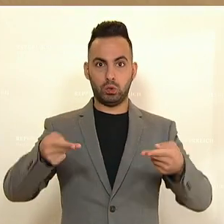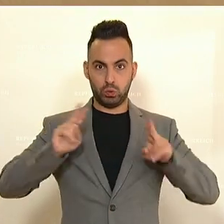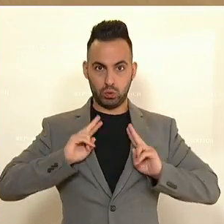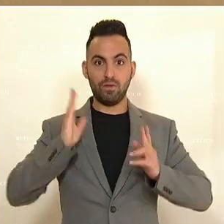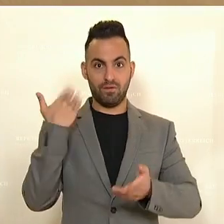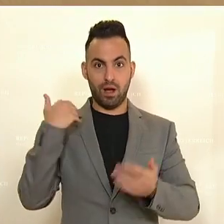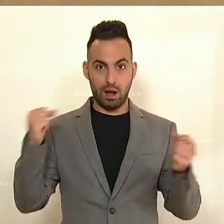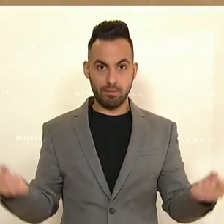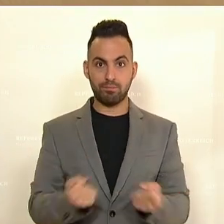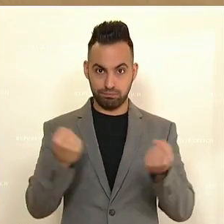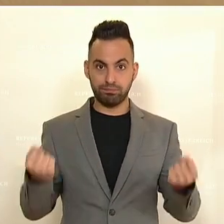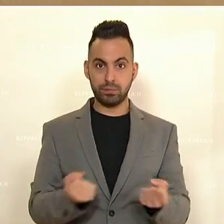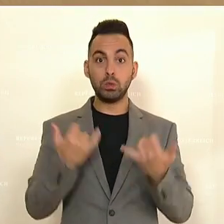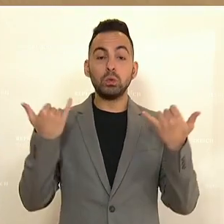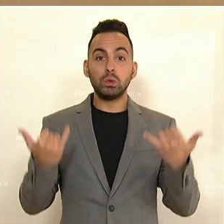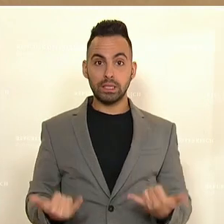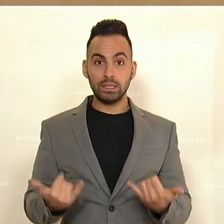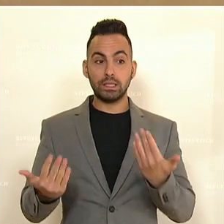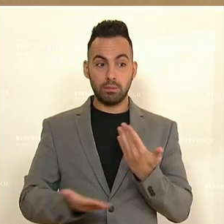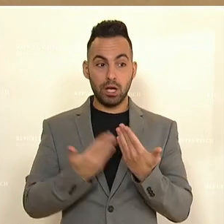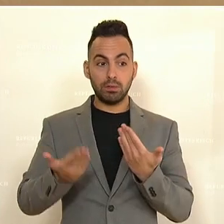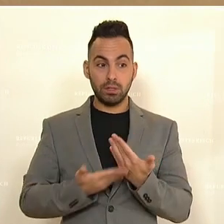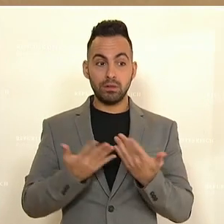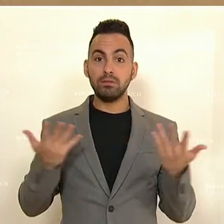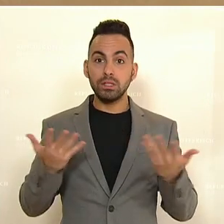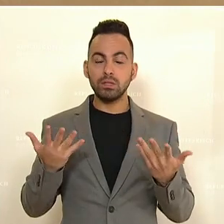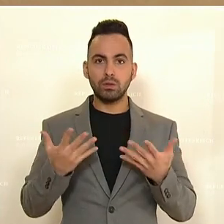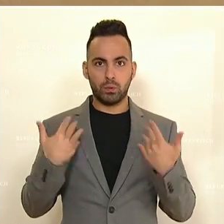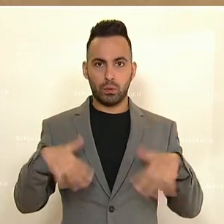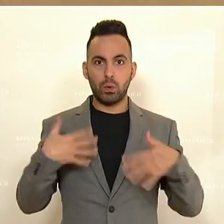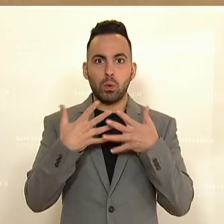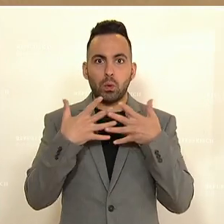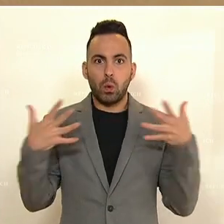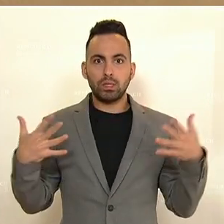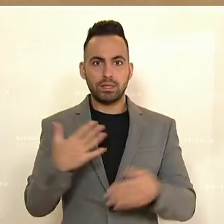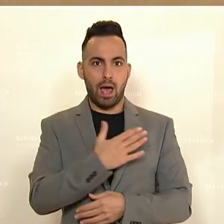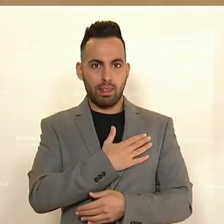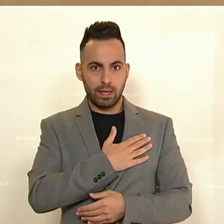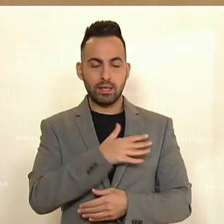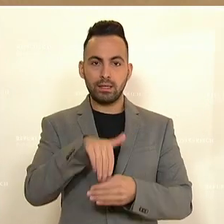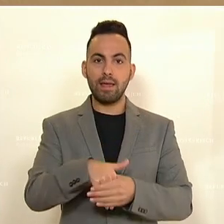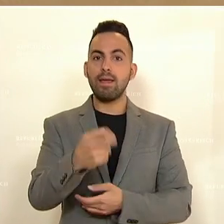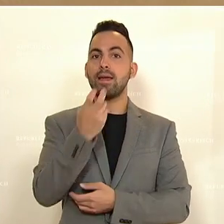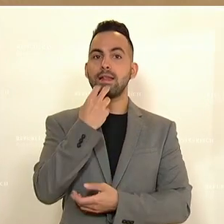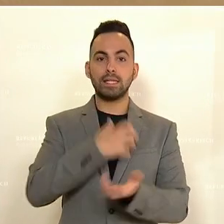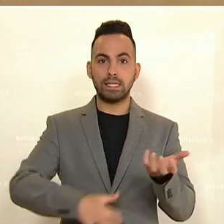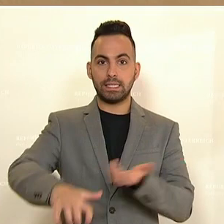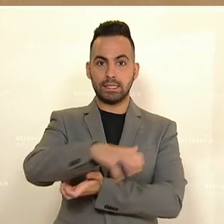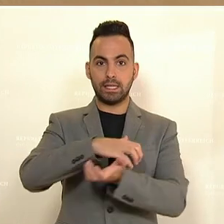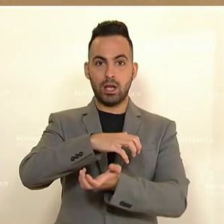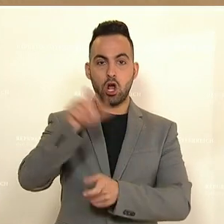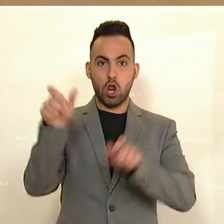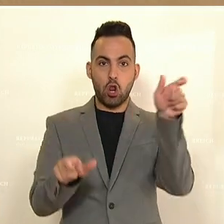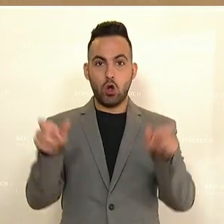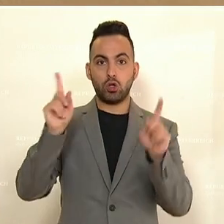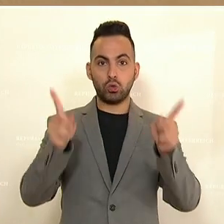Und jetzt ist es zum Beispiel ein großes Anliegen, dass man auch in der Energiekrise die Leute richtig